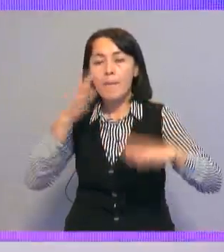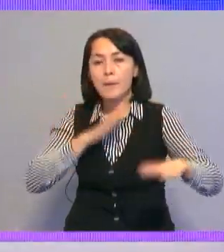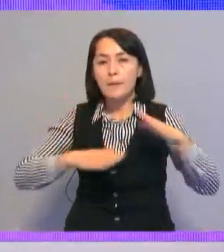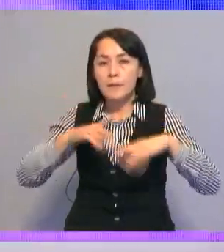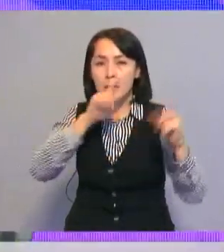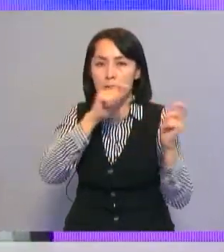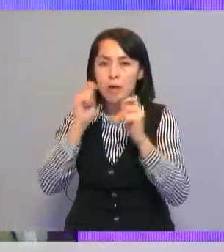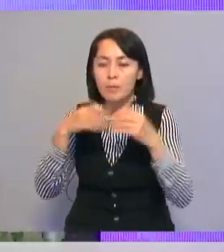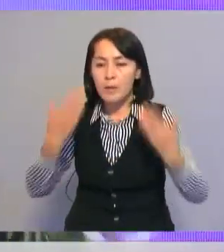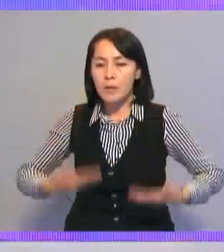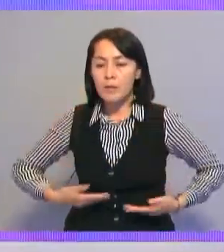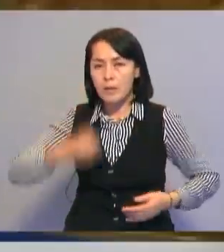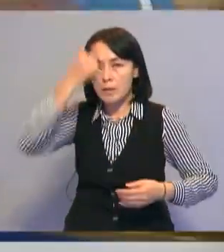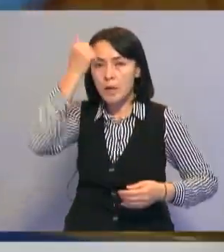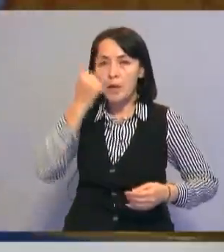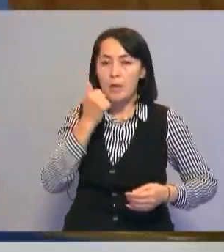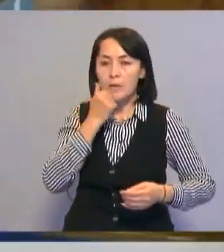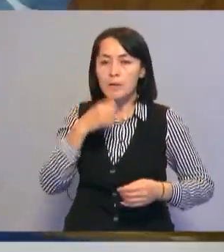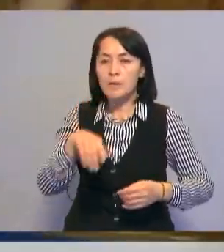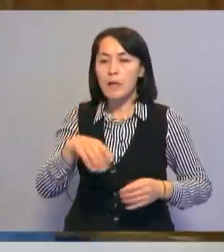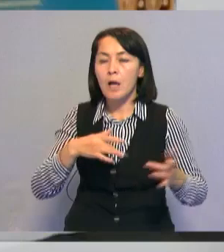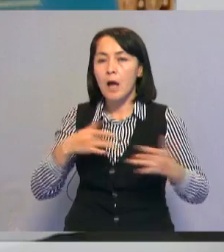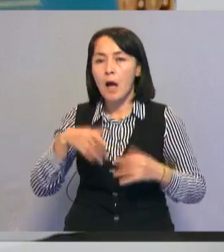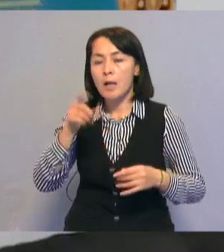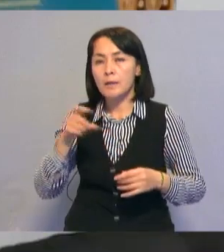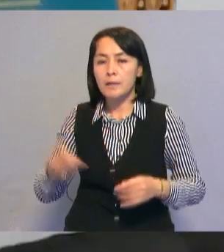настроение зрителей. Жители выразили благодарность артистам.